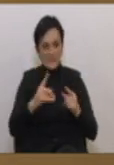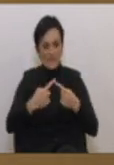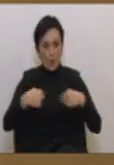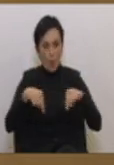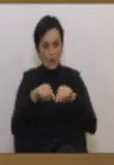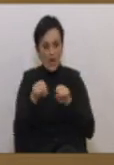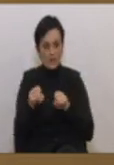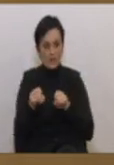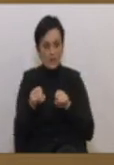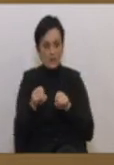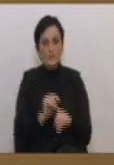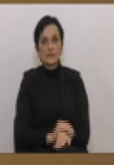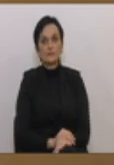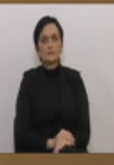ორგანიზაციებს